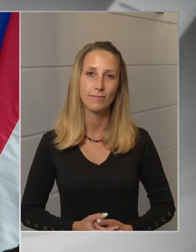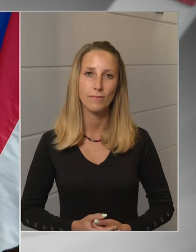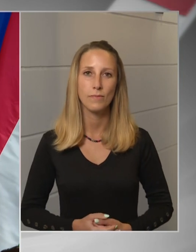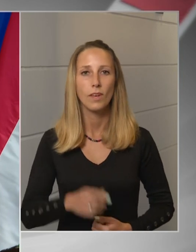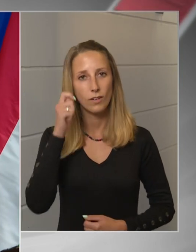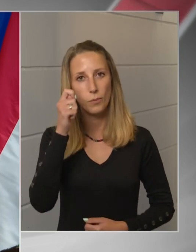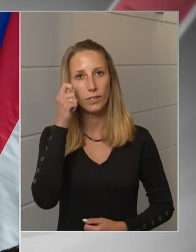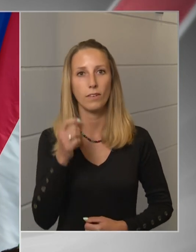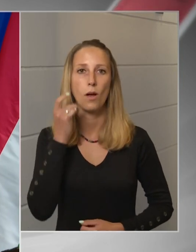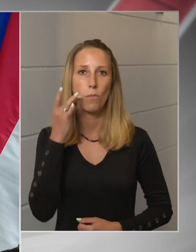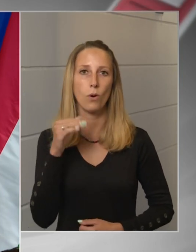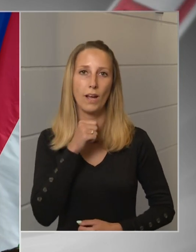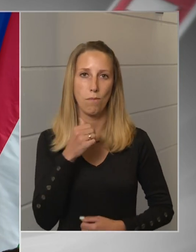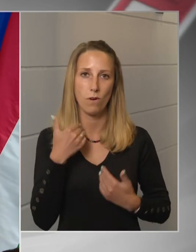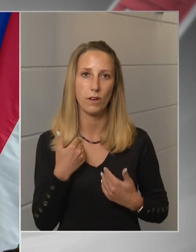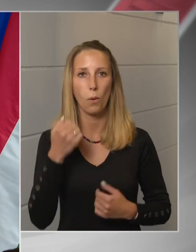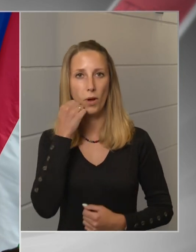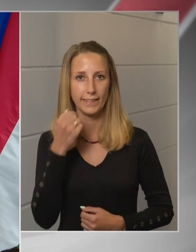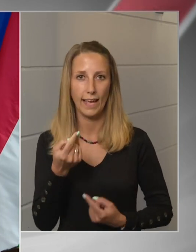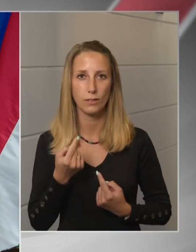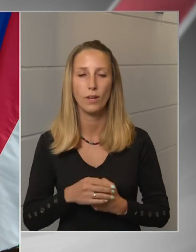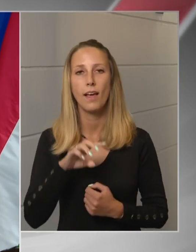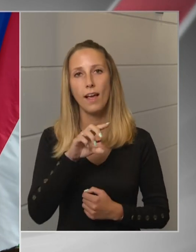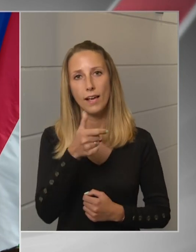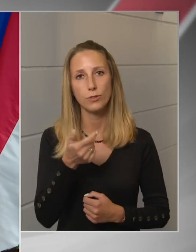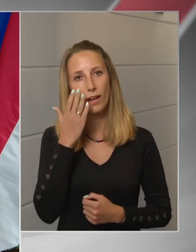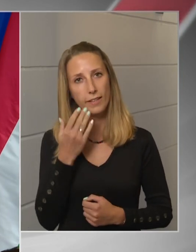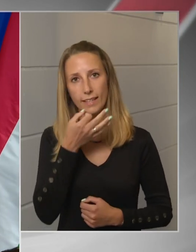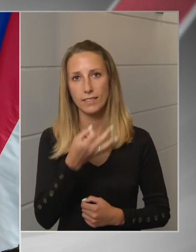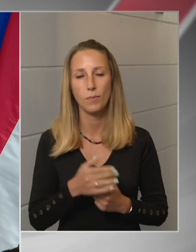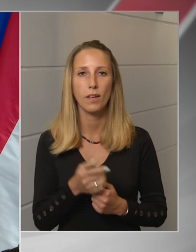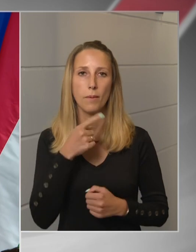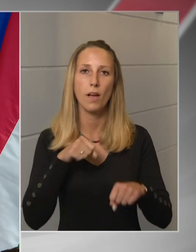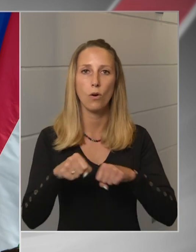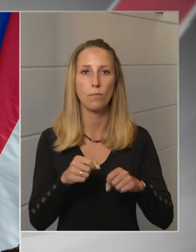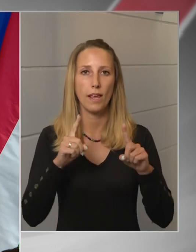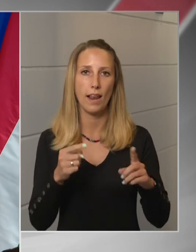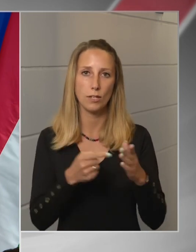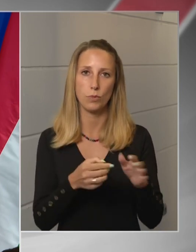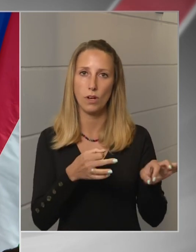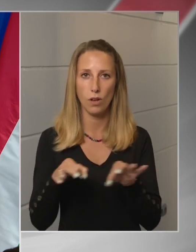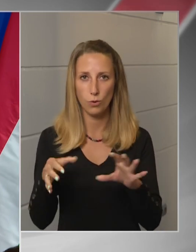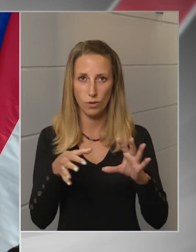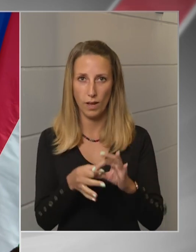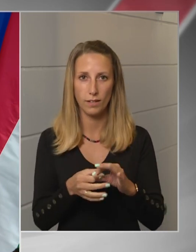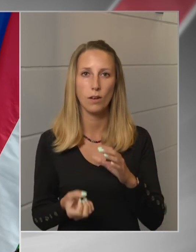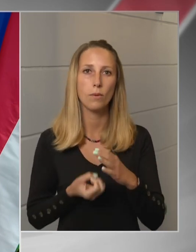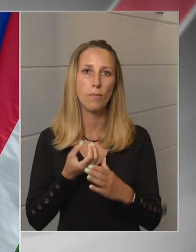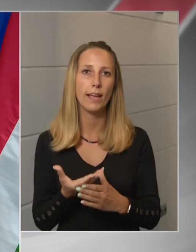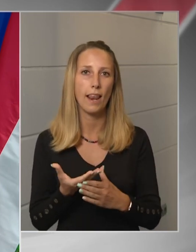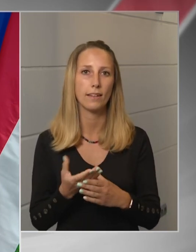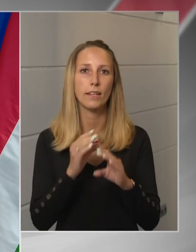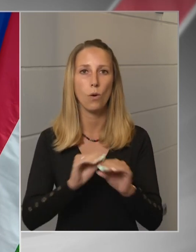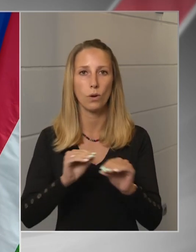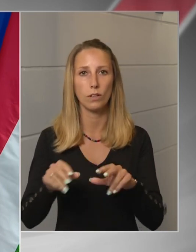Jó napot kívánok, Bokor Gábor vagyok a Mondinertől. Elsőnek hadd kérdezem meg, mi a kormány álláspontja abban az ügyben, hogy megjelente egy